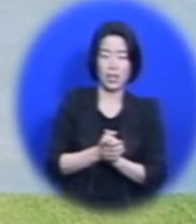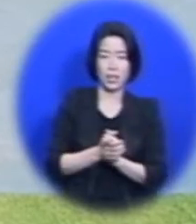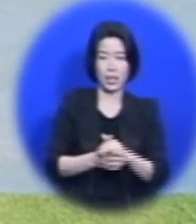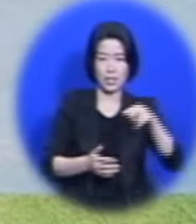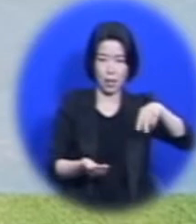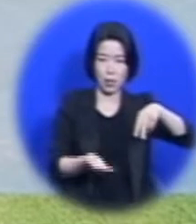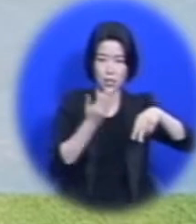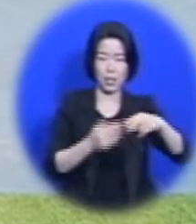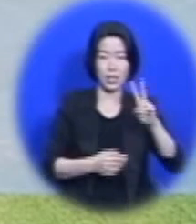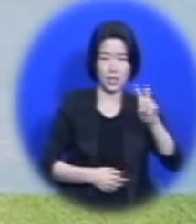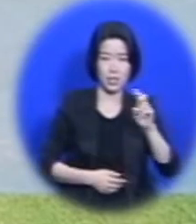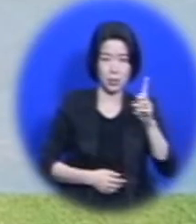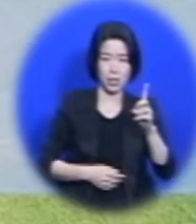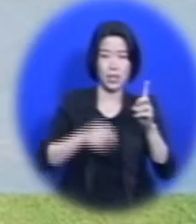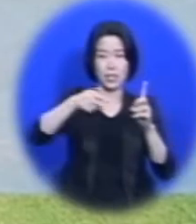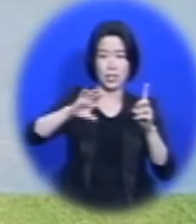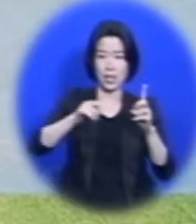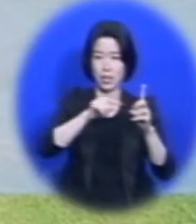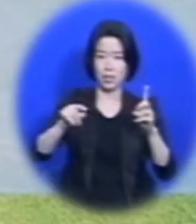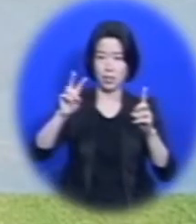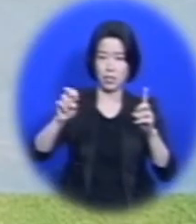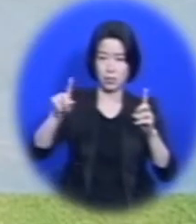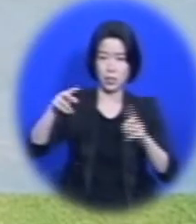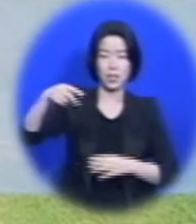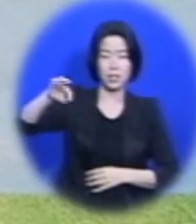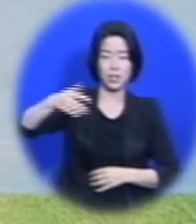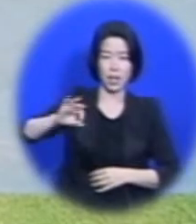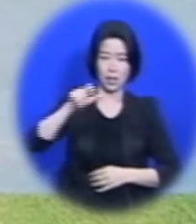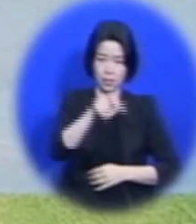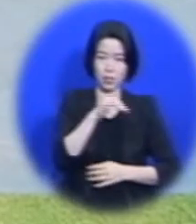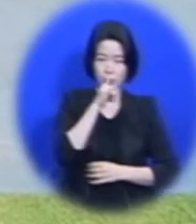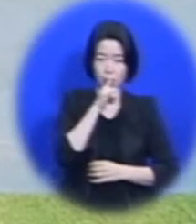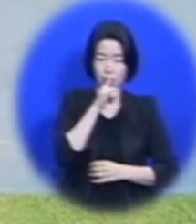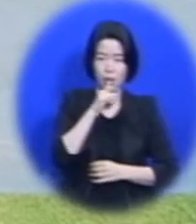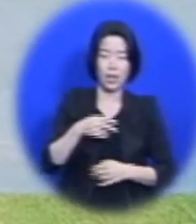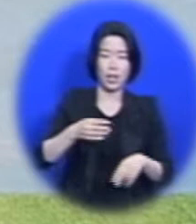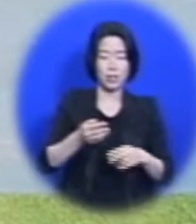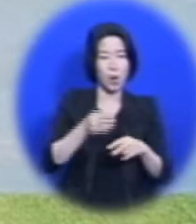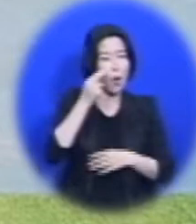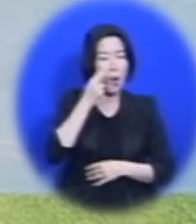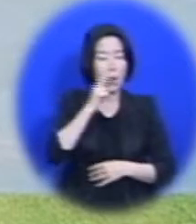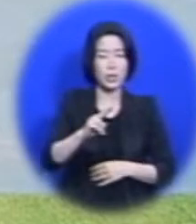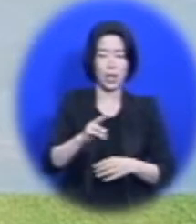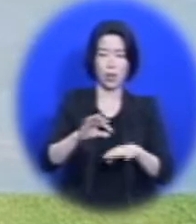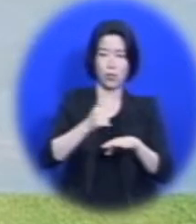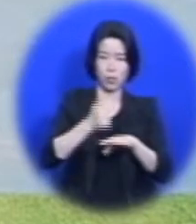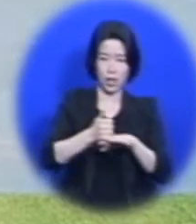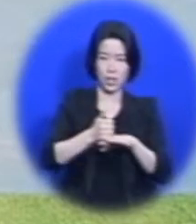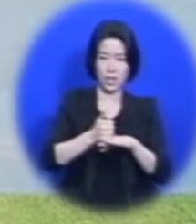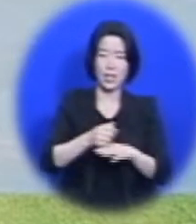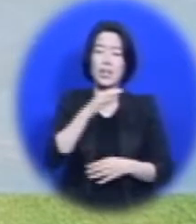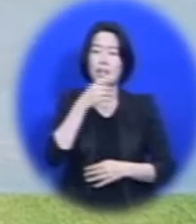사무엘상 21장에서 22장까지 나오는 사람입니다. 사울이 다윗에 대한 시기심이 극도로